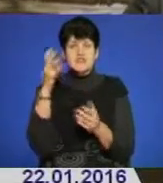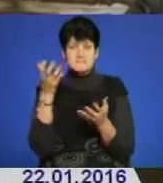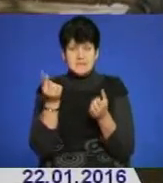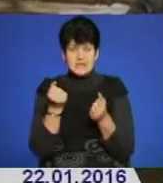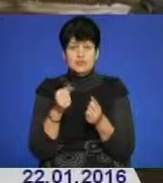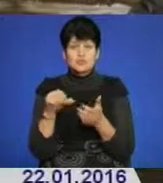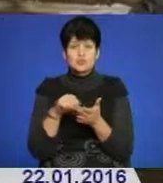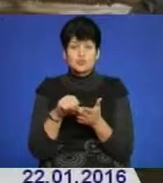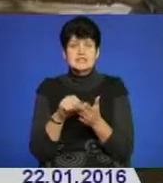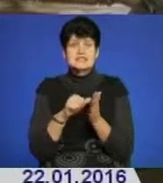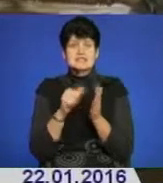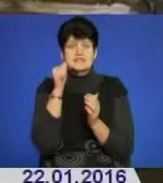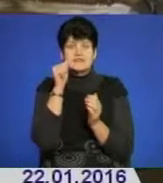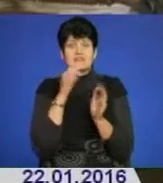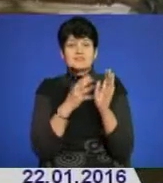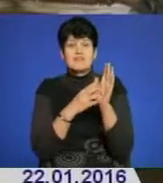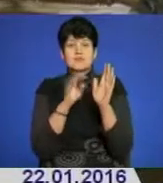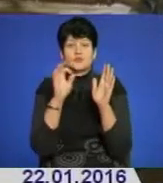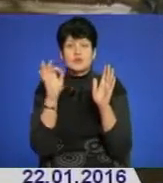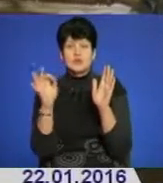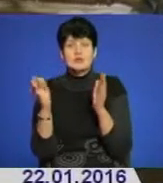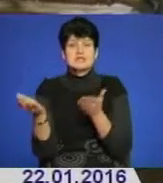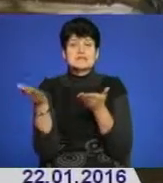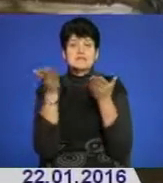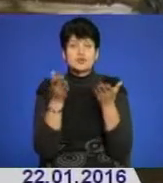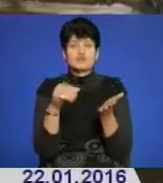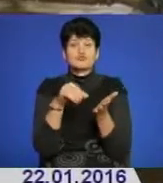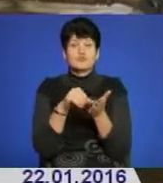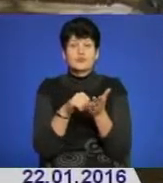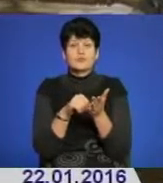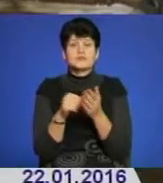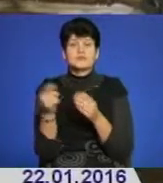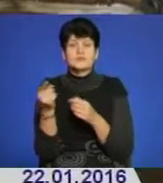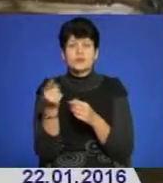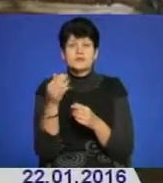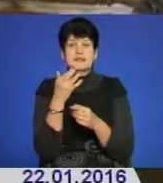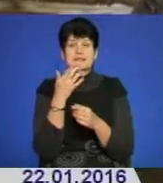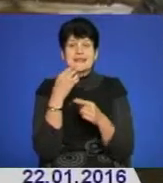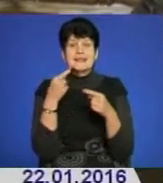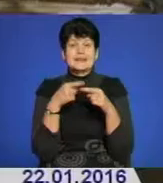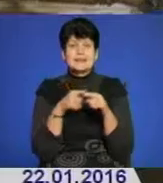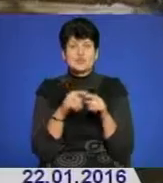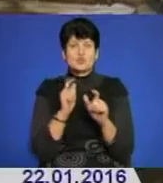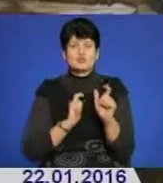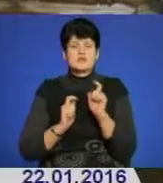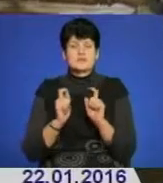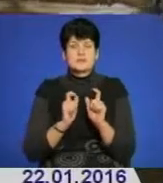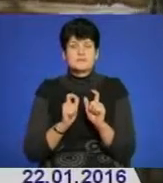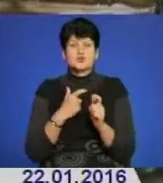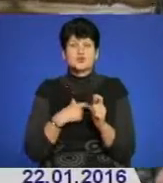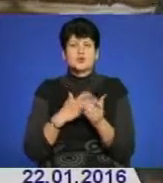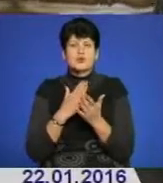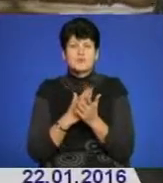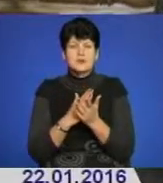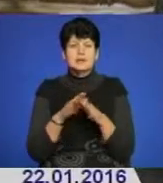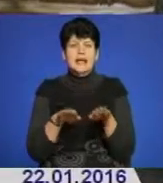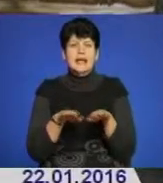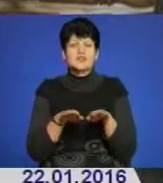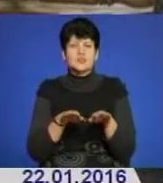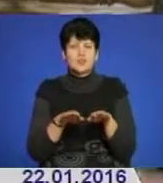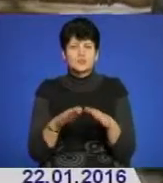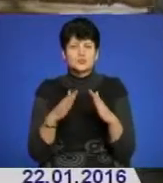участь завтра з 9 години, ми всіх запрошуємо в столову Тернопільського національного технічного університету. З собою мати любиму качалку з